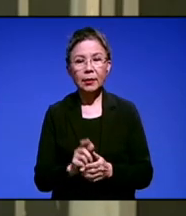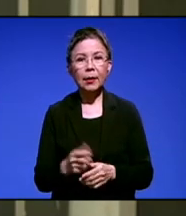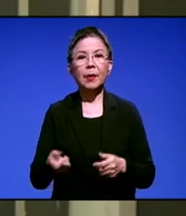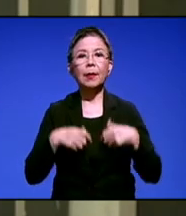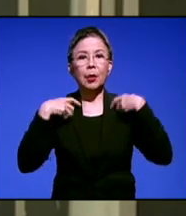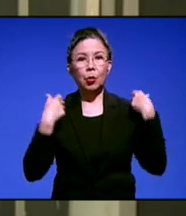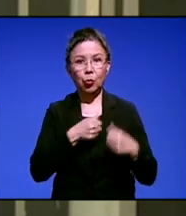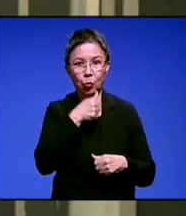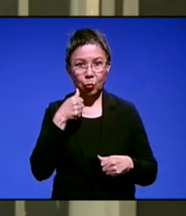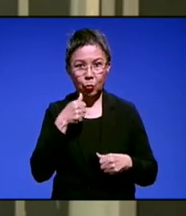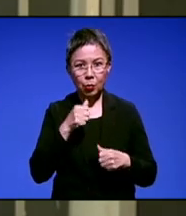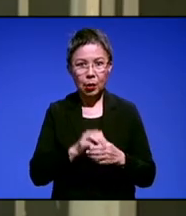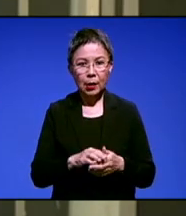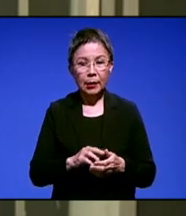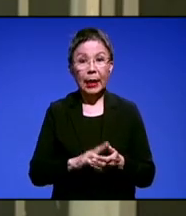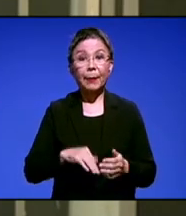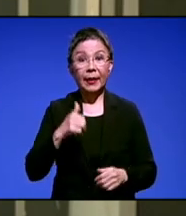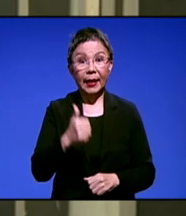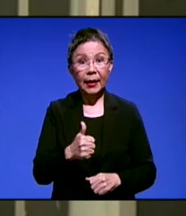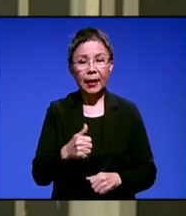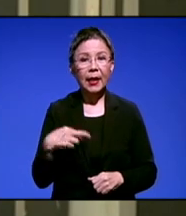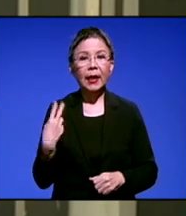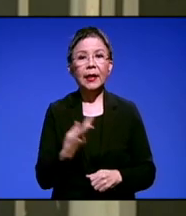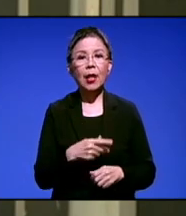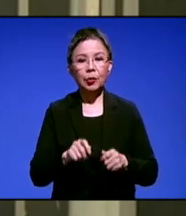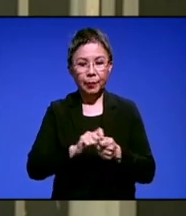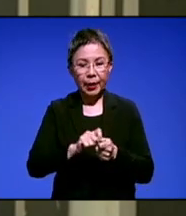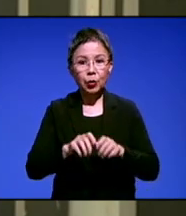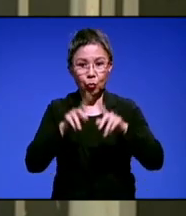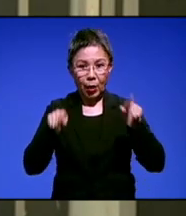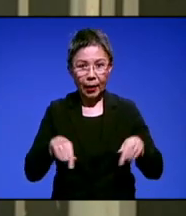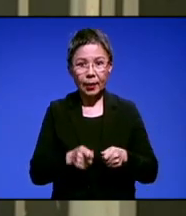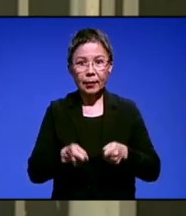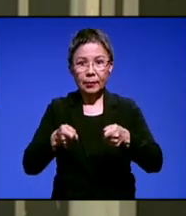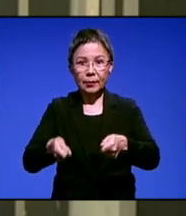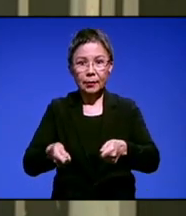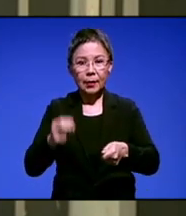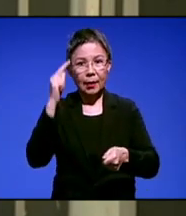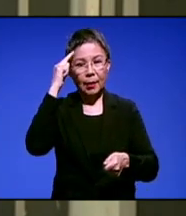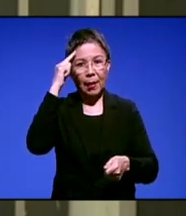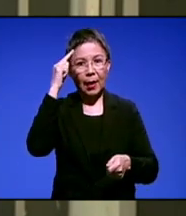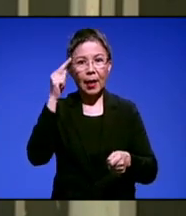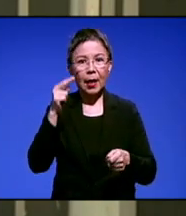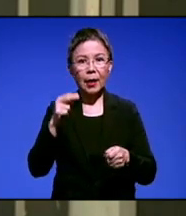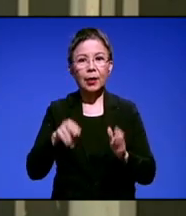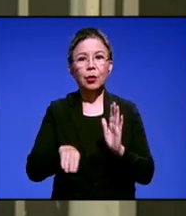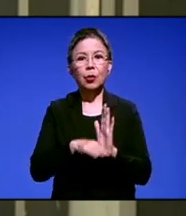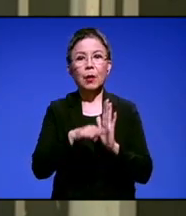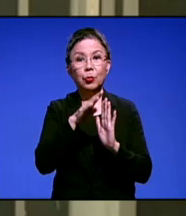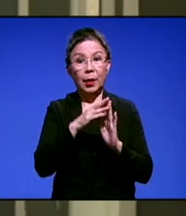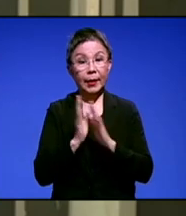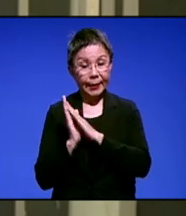Gubernur. Nah, yang terutama kita harus bersurat dulu kepada kepala rusun